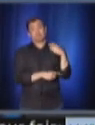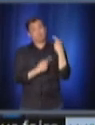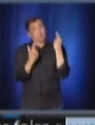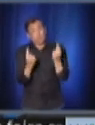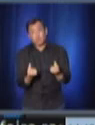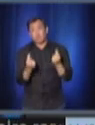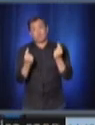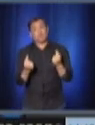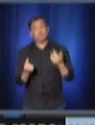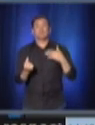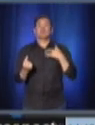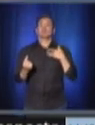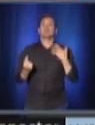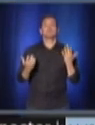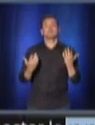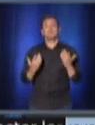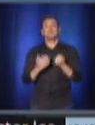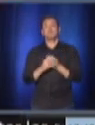probablement,